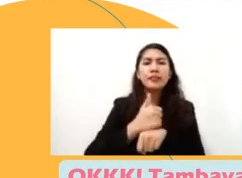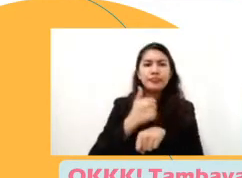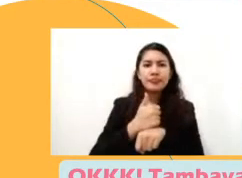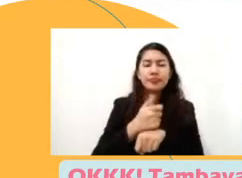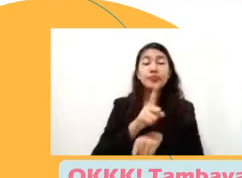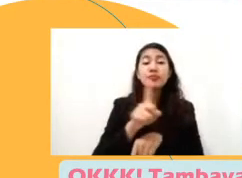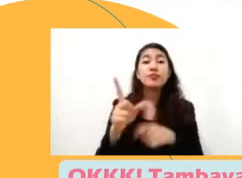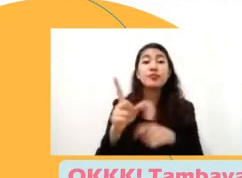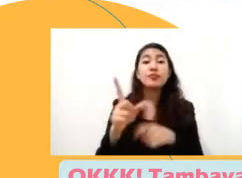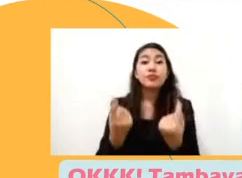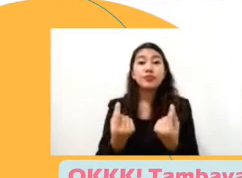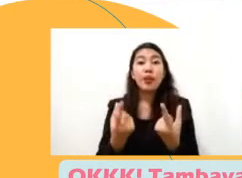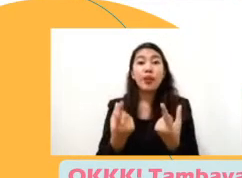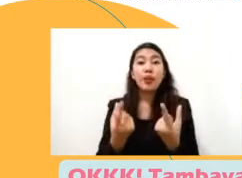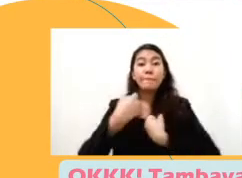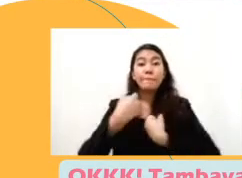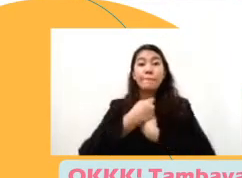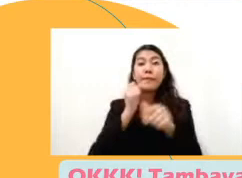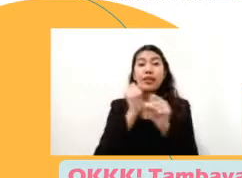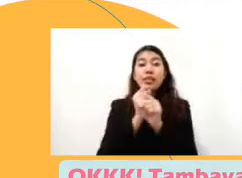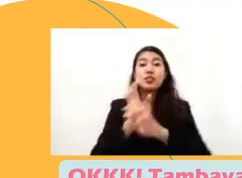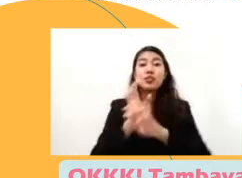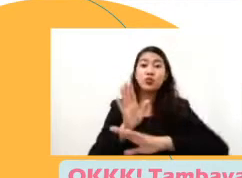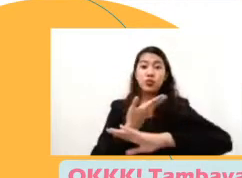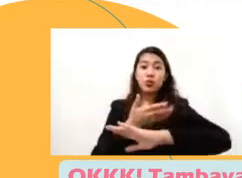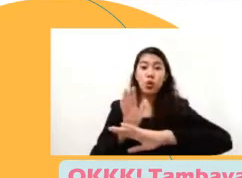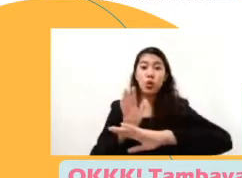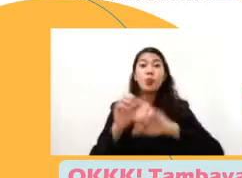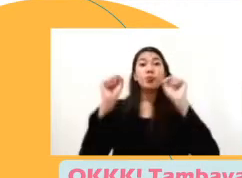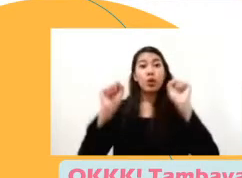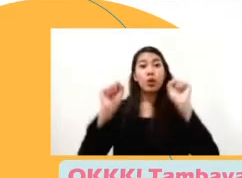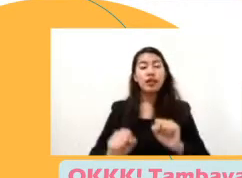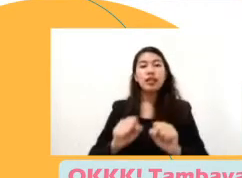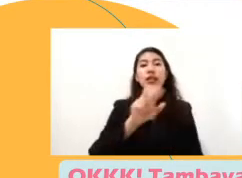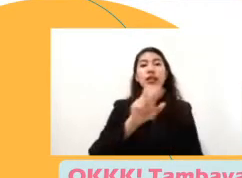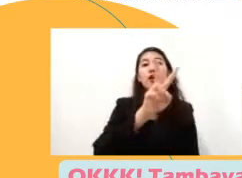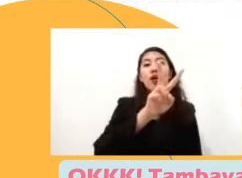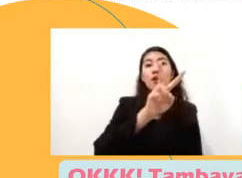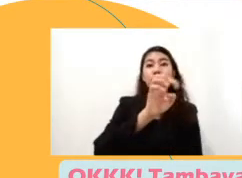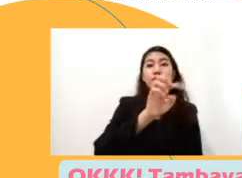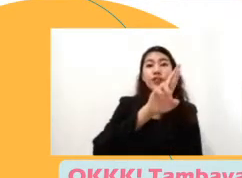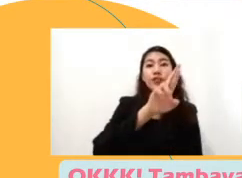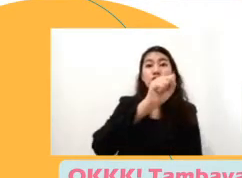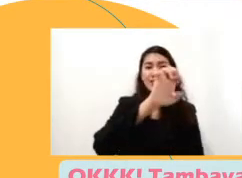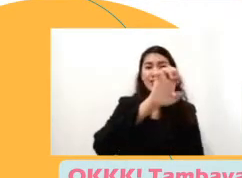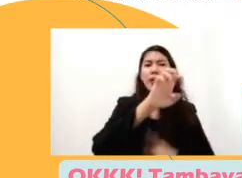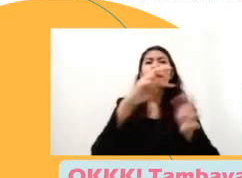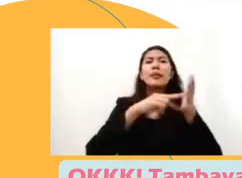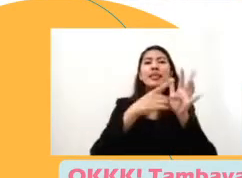kayo ng maliit na kanta. Pwedeng verse, chorus, verse. Pwedeng verse, chorus lang. Kayo bahala. Kung gusto